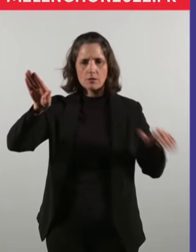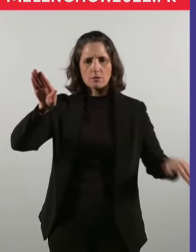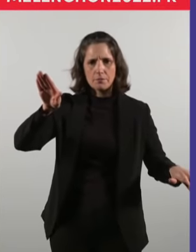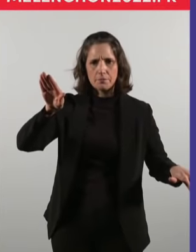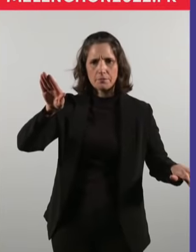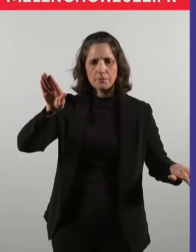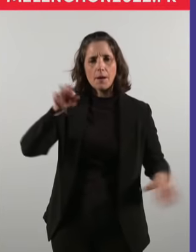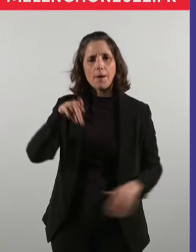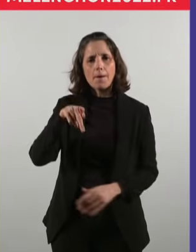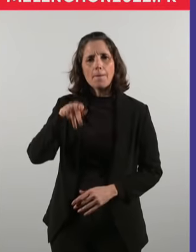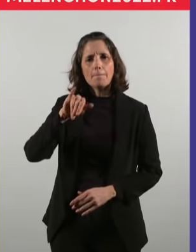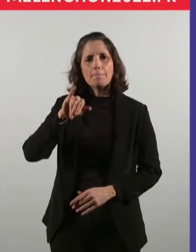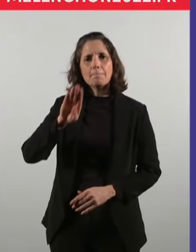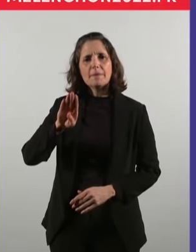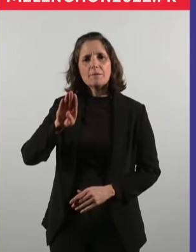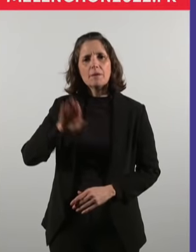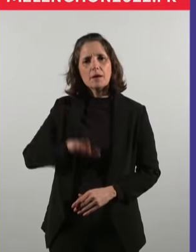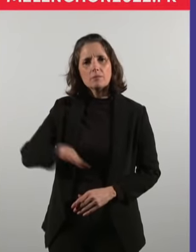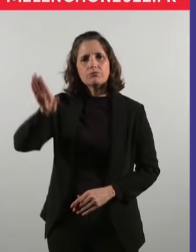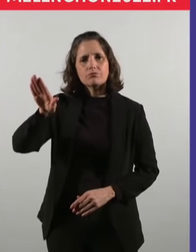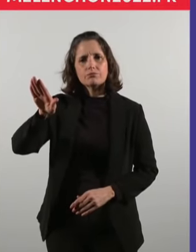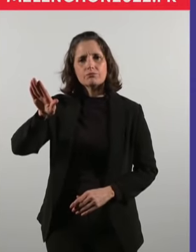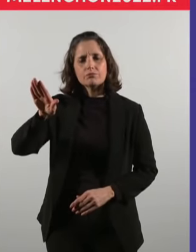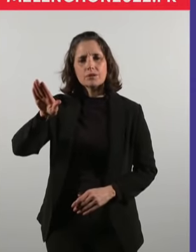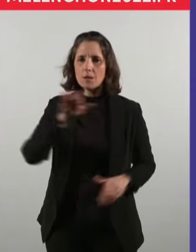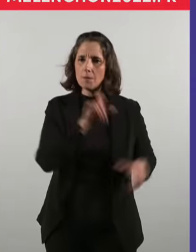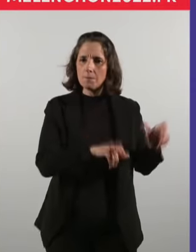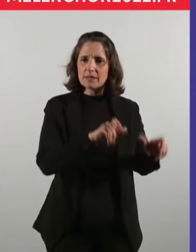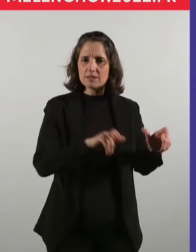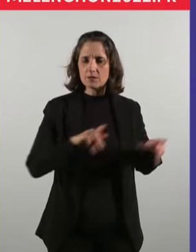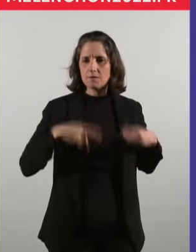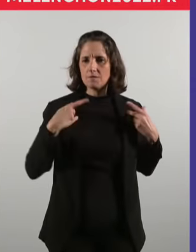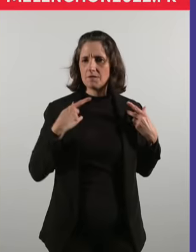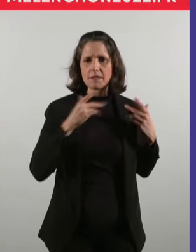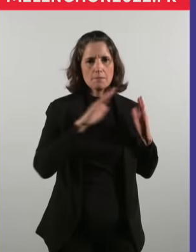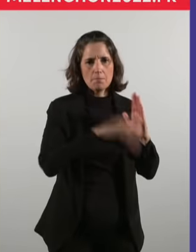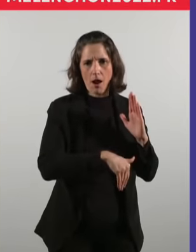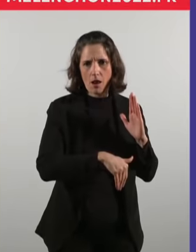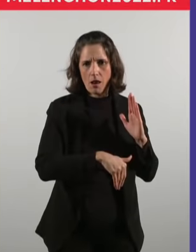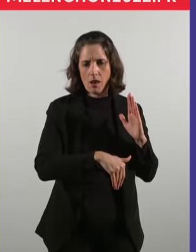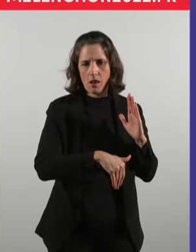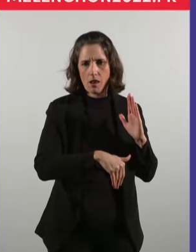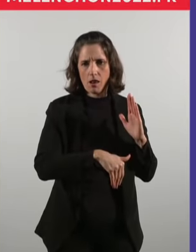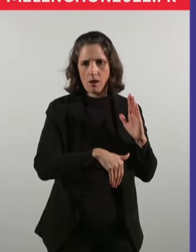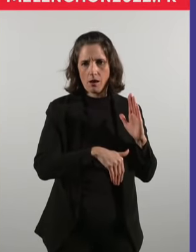élevé, on vit de plus en plus mal tout en consommant de plus en plus de marchandises.